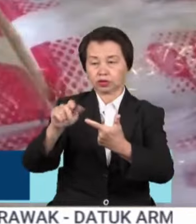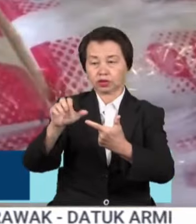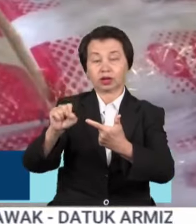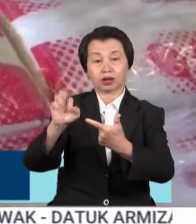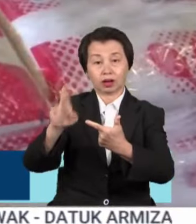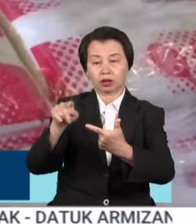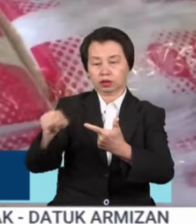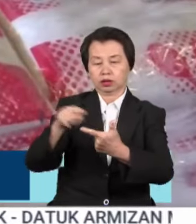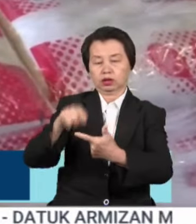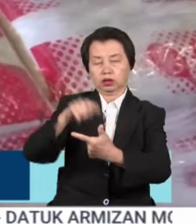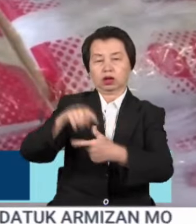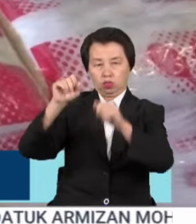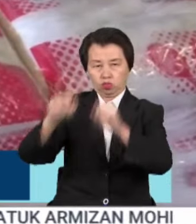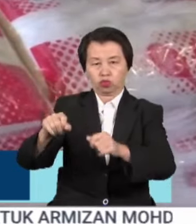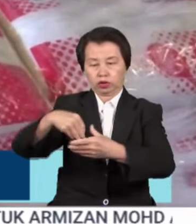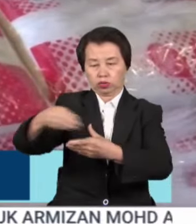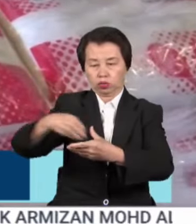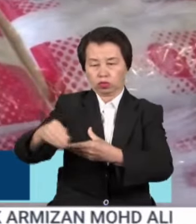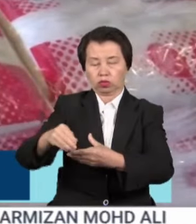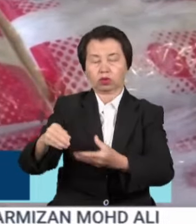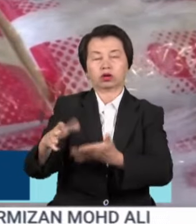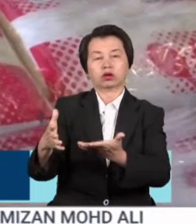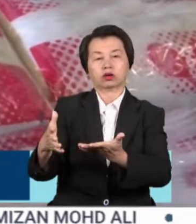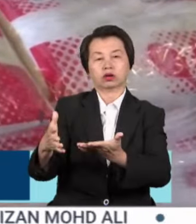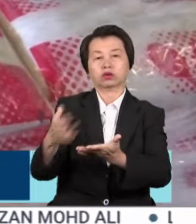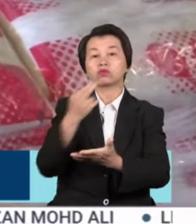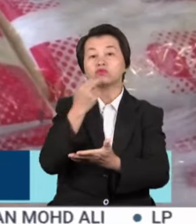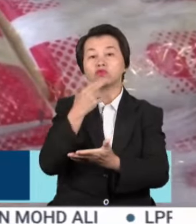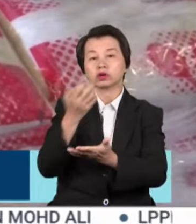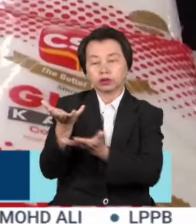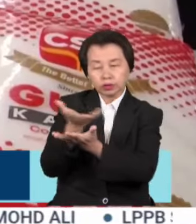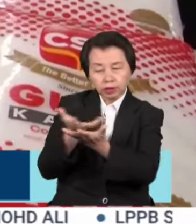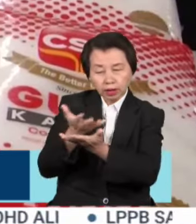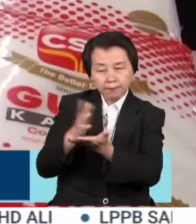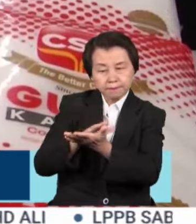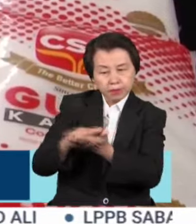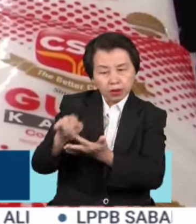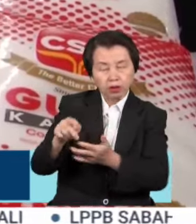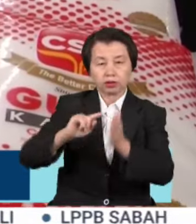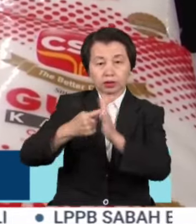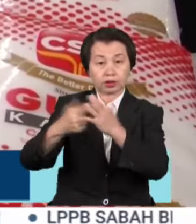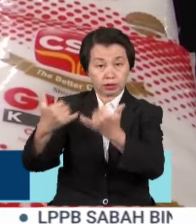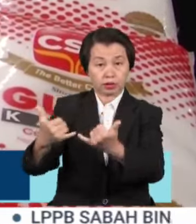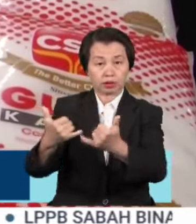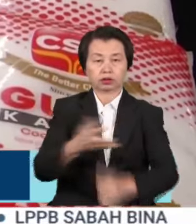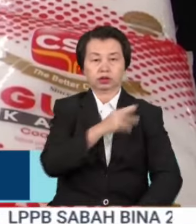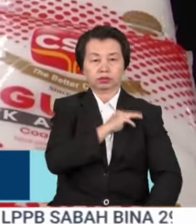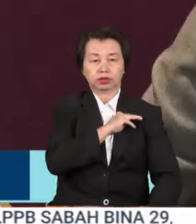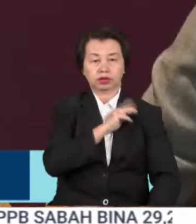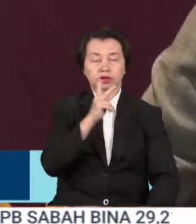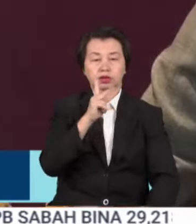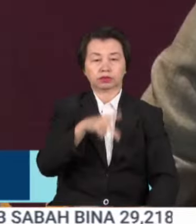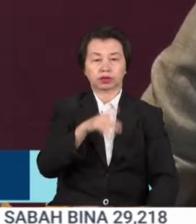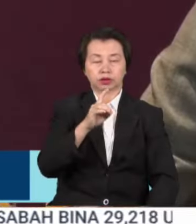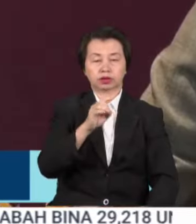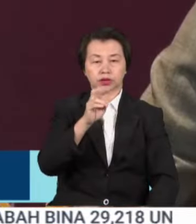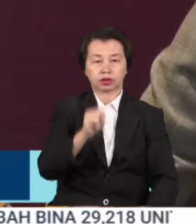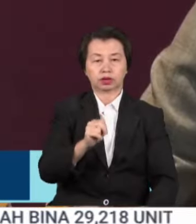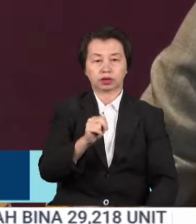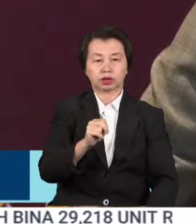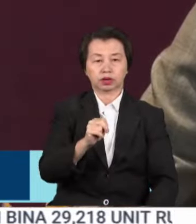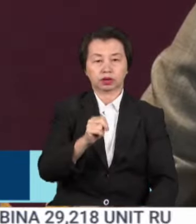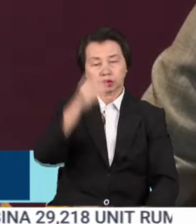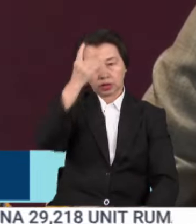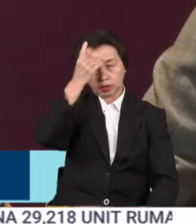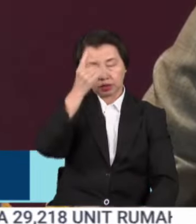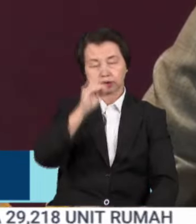CSR dibenar untuk mengeluarkan gula putih bertapis jernih berkuat kuasa hari ini. Menteri Perdagangan Dalam Negeri dan Kos Sara Hidup